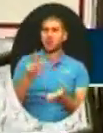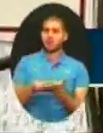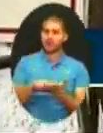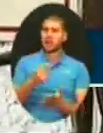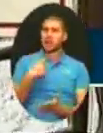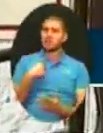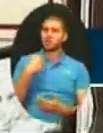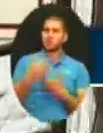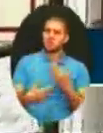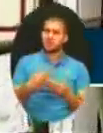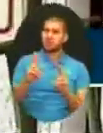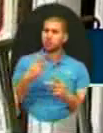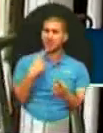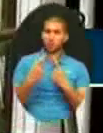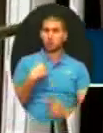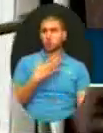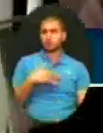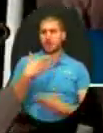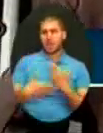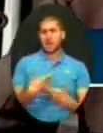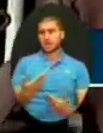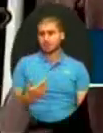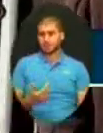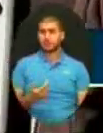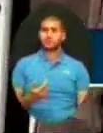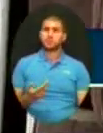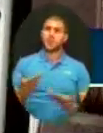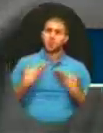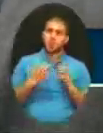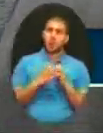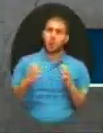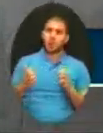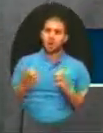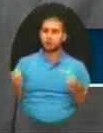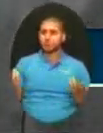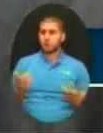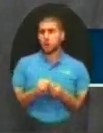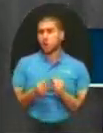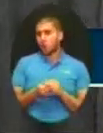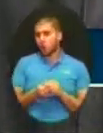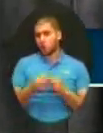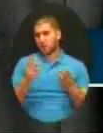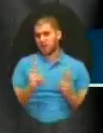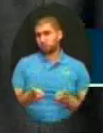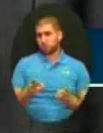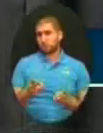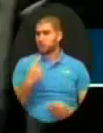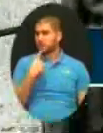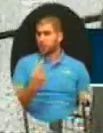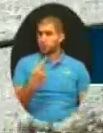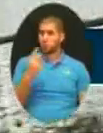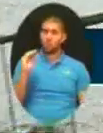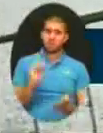אנחנו מתקדמים, יש דיון, אנחנו רוצים לקדם את זה, תנו לנו אורכה, זה לא דבר שהוא מופקע. או לחילופין, יכול להיות שיגיד לכם, טוב,